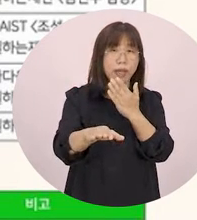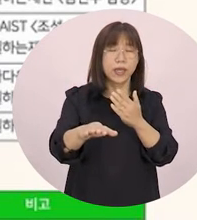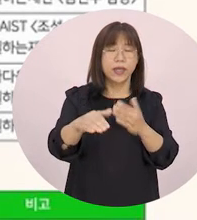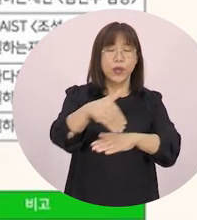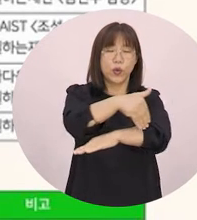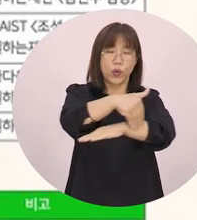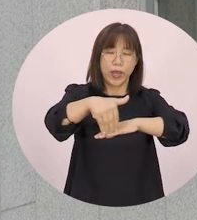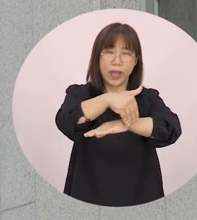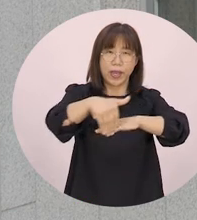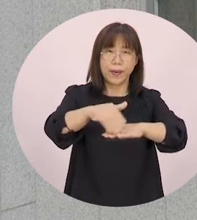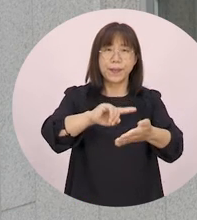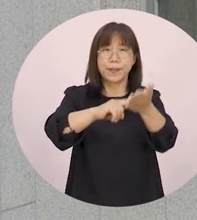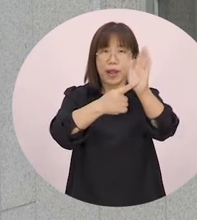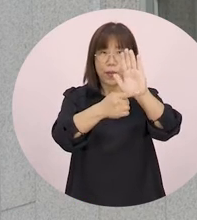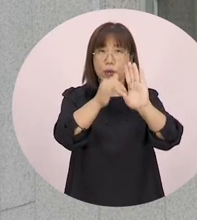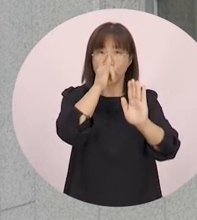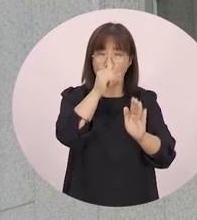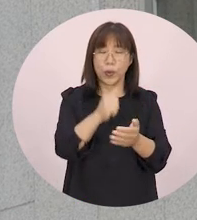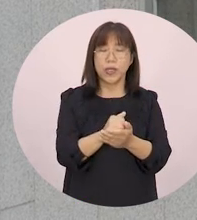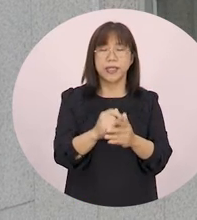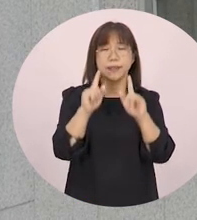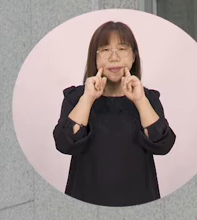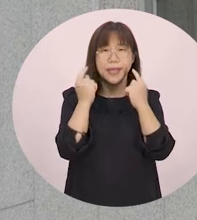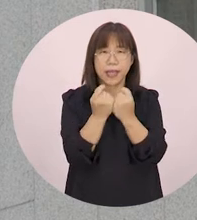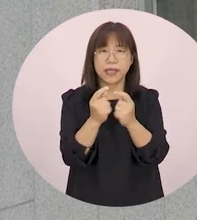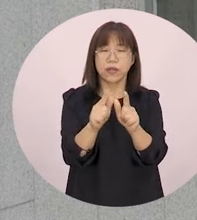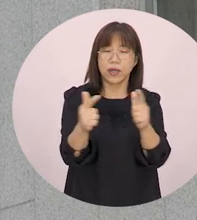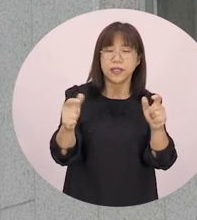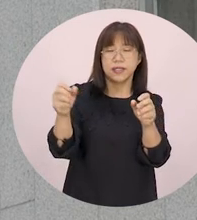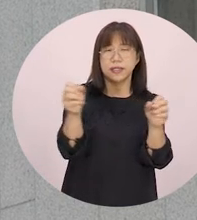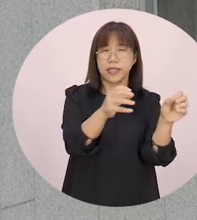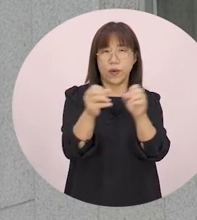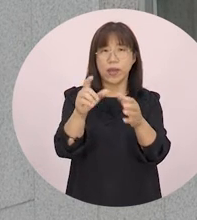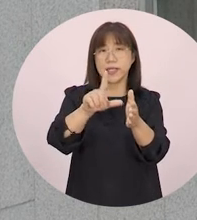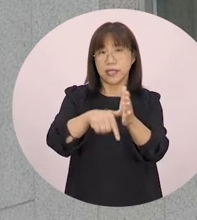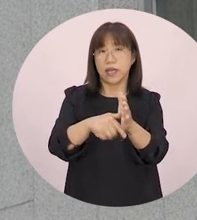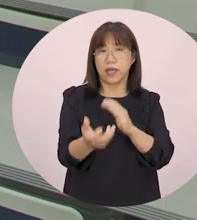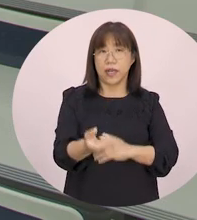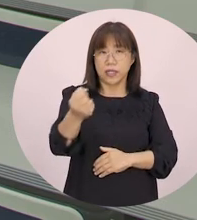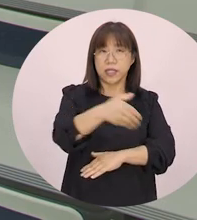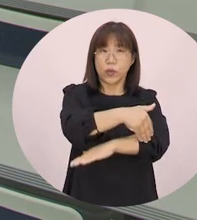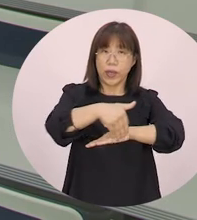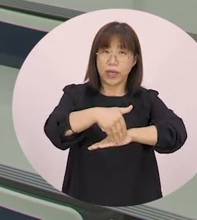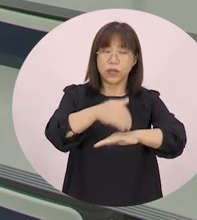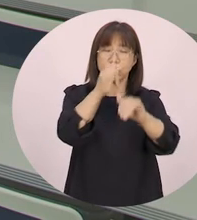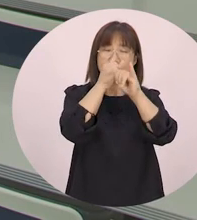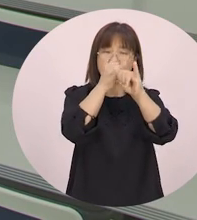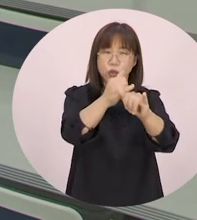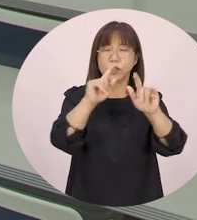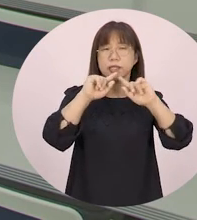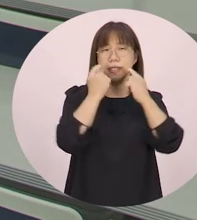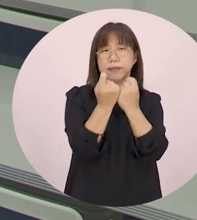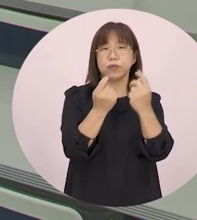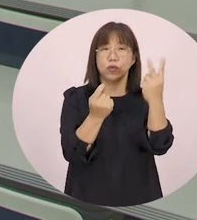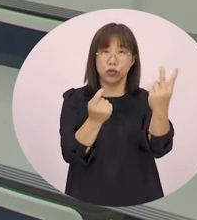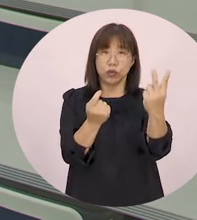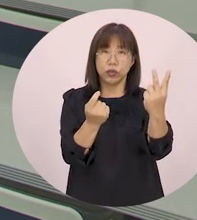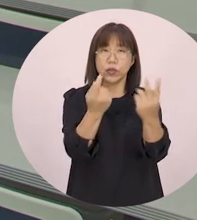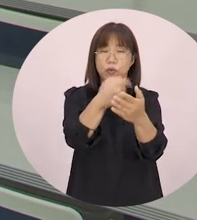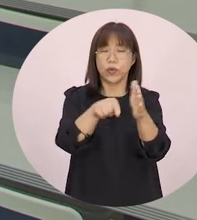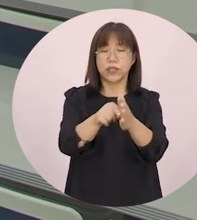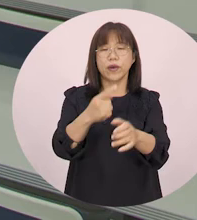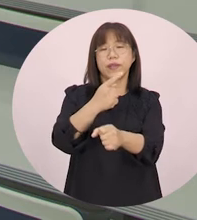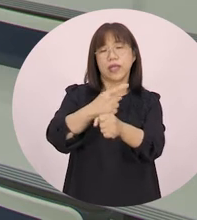사업계획 발표회를 열어 참가자들이 본인만의 사업을 선보일 시간도 가질 예정입니다. 특히 우수 참여자 두